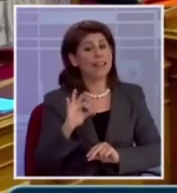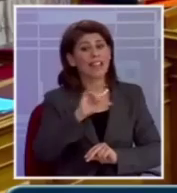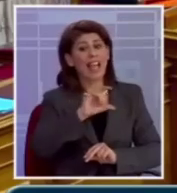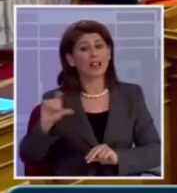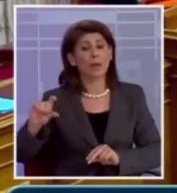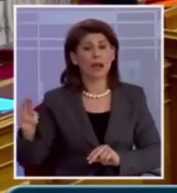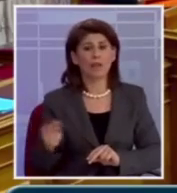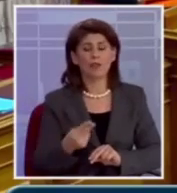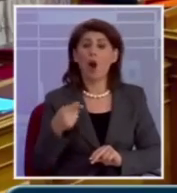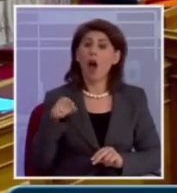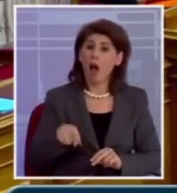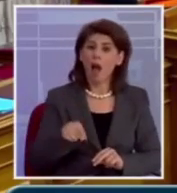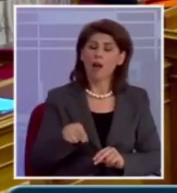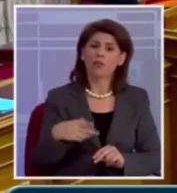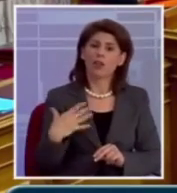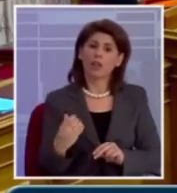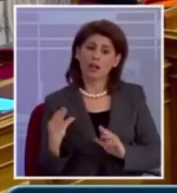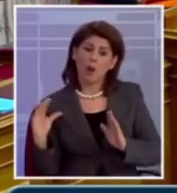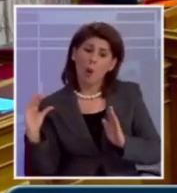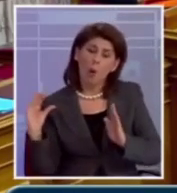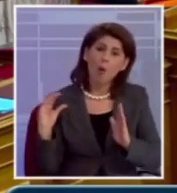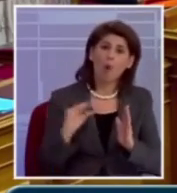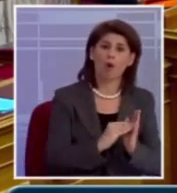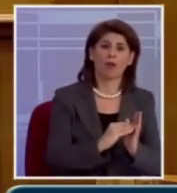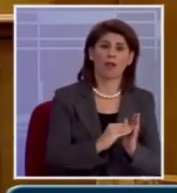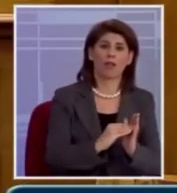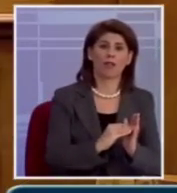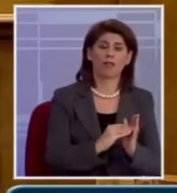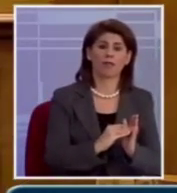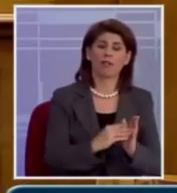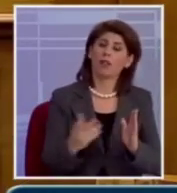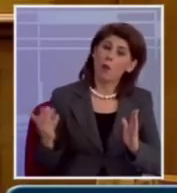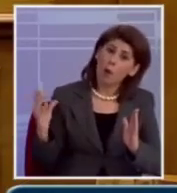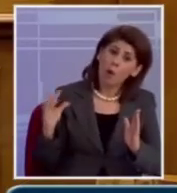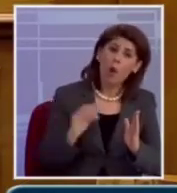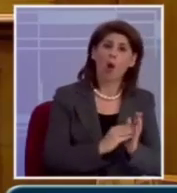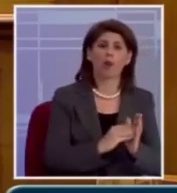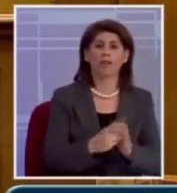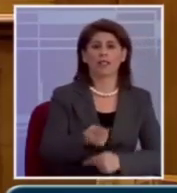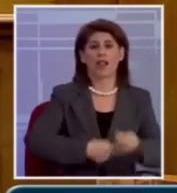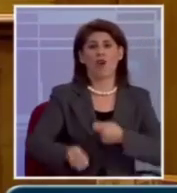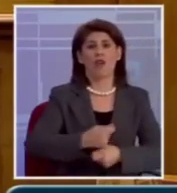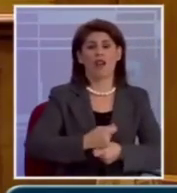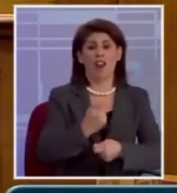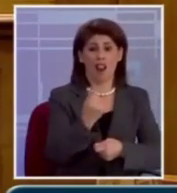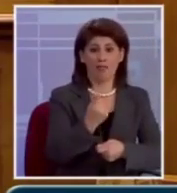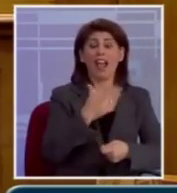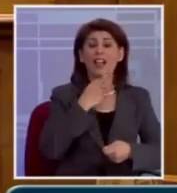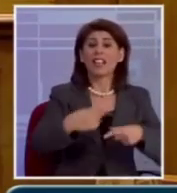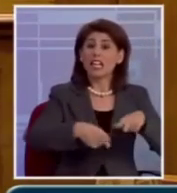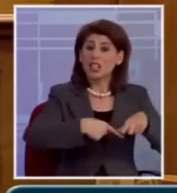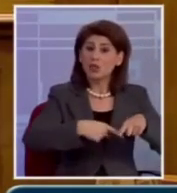ευρώ, αυτό θα μπει ολόκληρο και θα μπει ολόκληρο μέσα στην αγορά. Δηλαδή τα